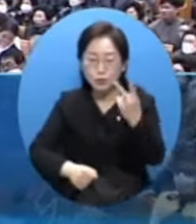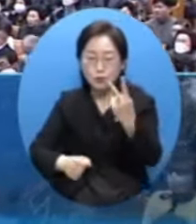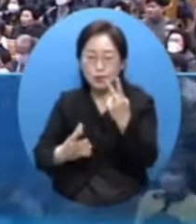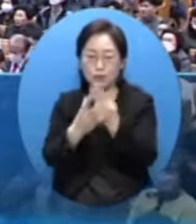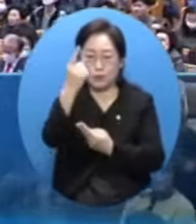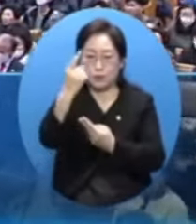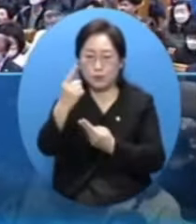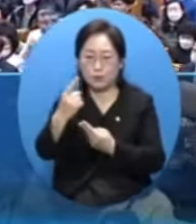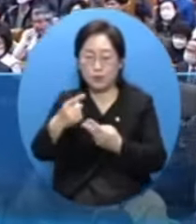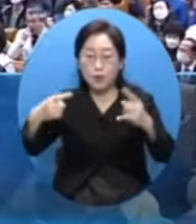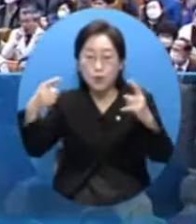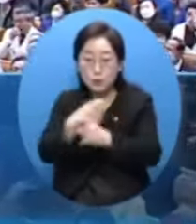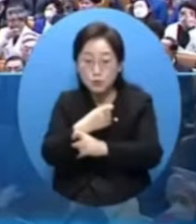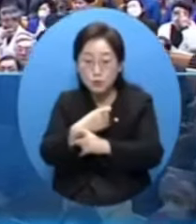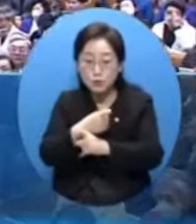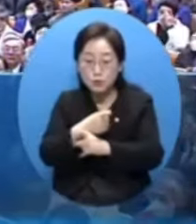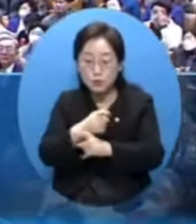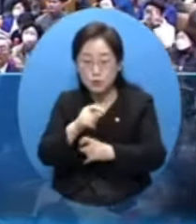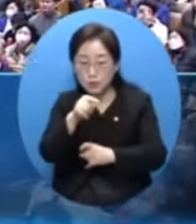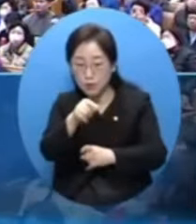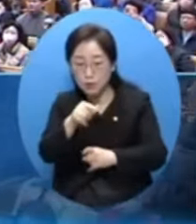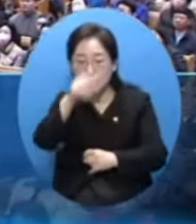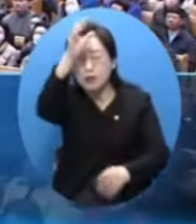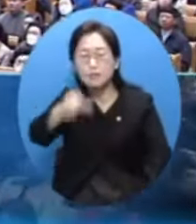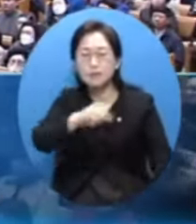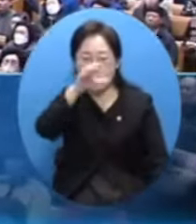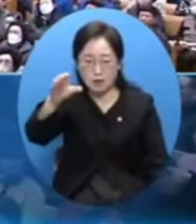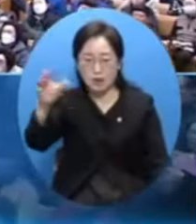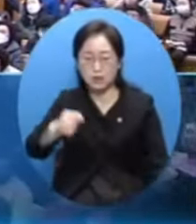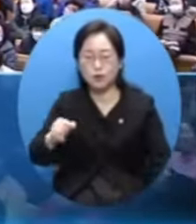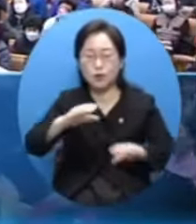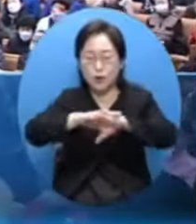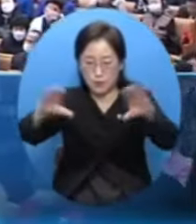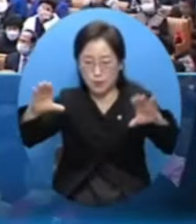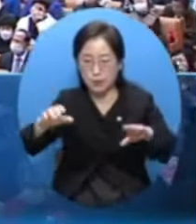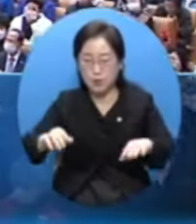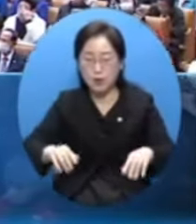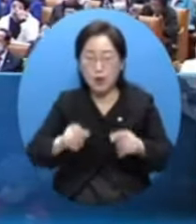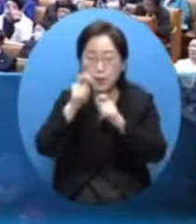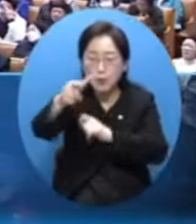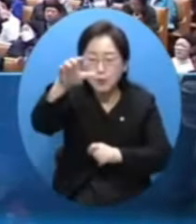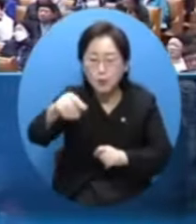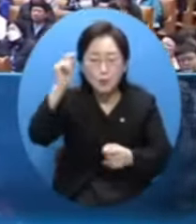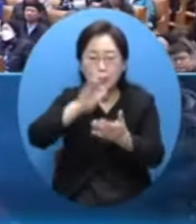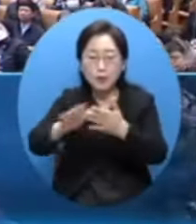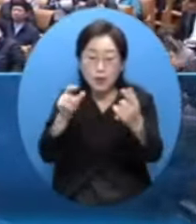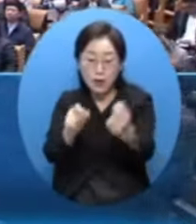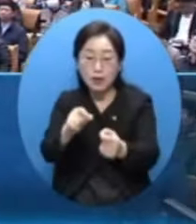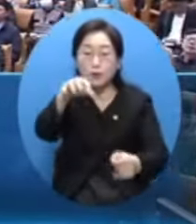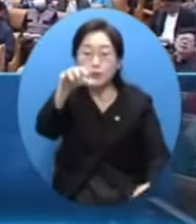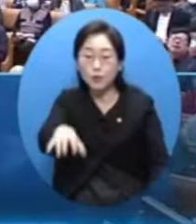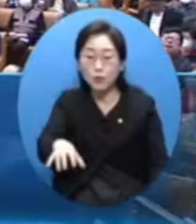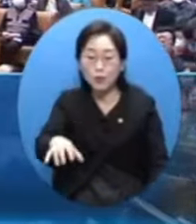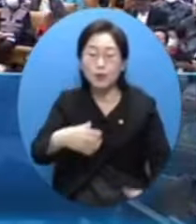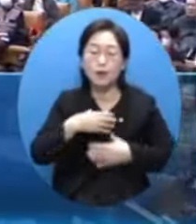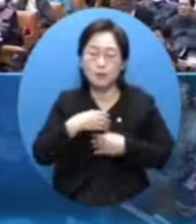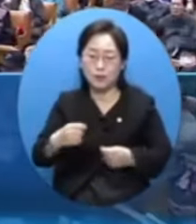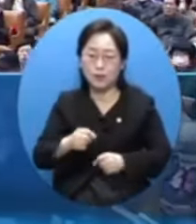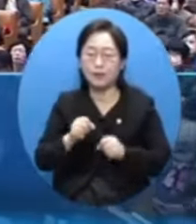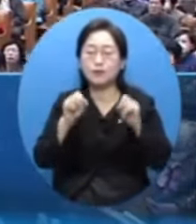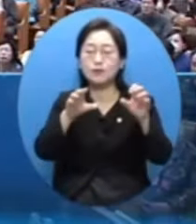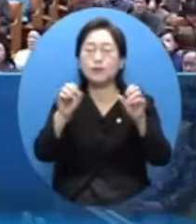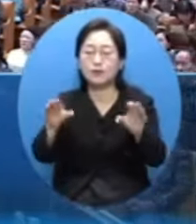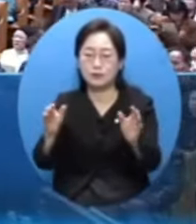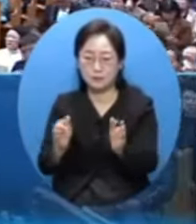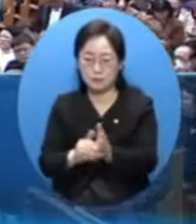원수된 것을 십자가로 소멸하시고 또 오셔서 먼데는 너에게 평안을 전하시고 가까운데는 자들에게 평안을 전하셨으니